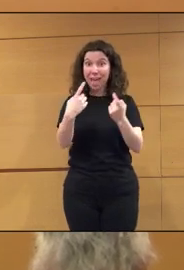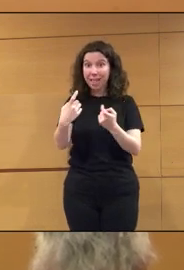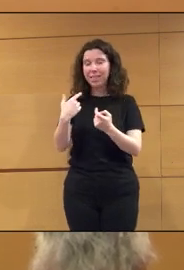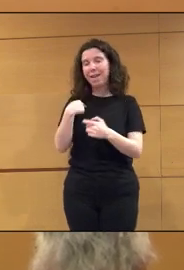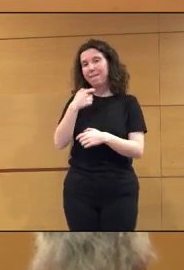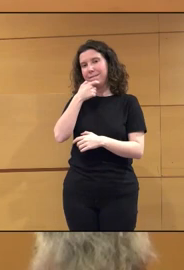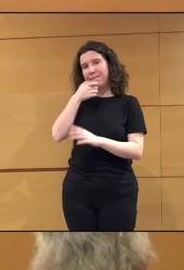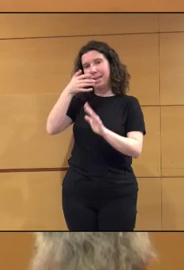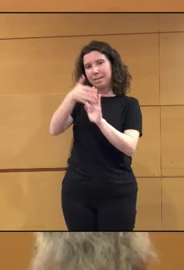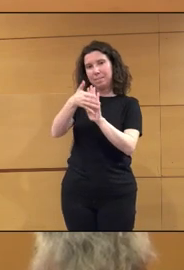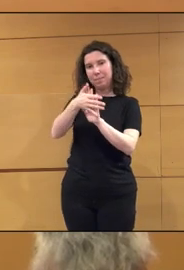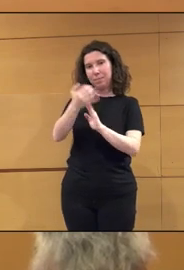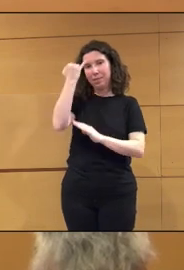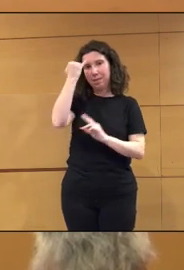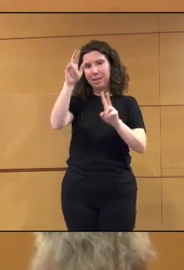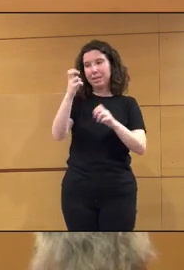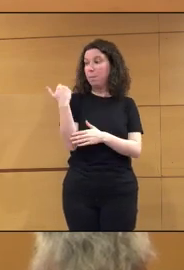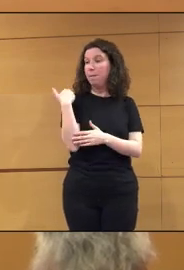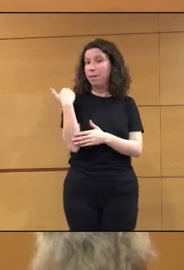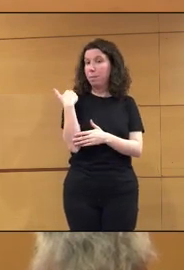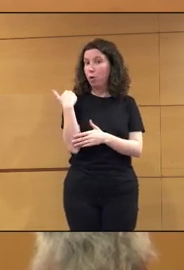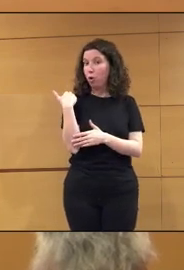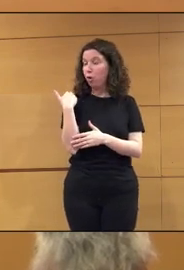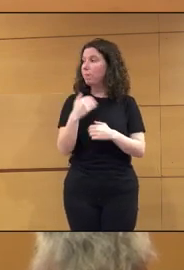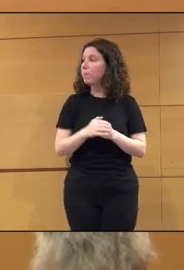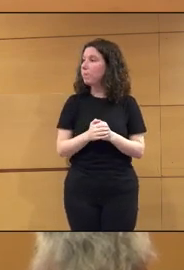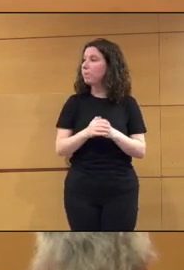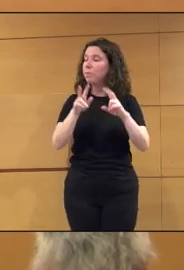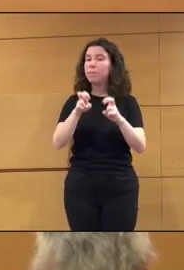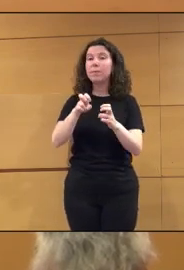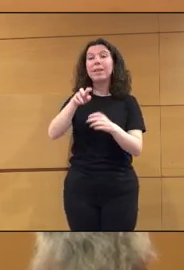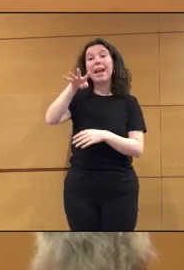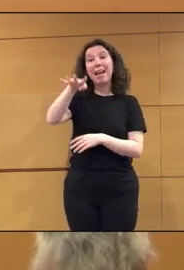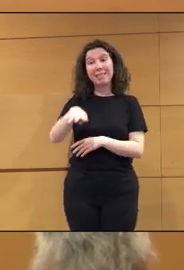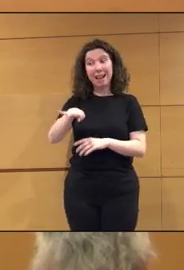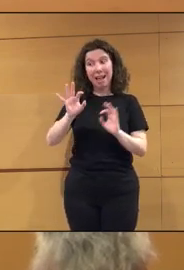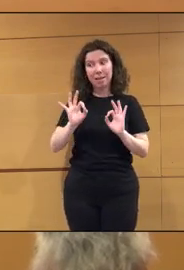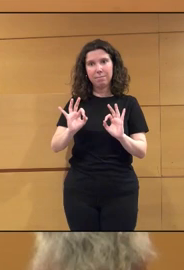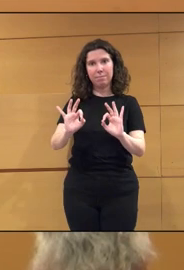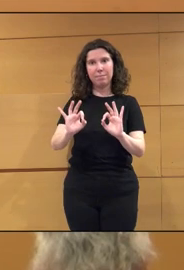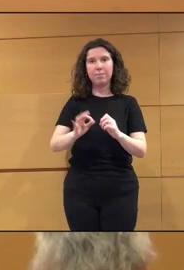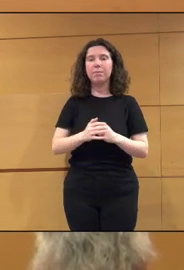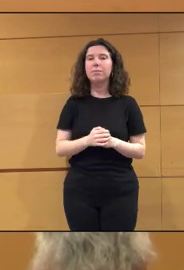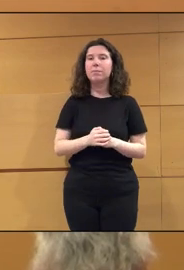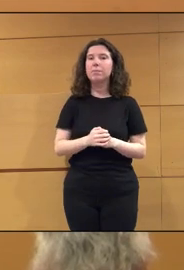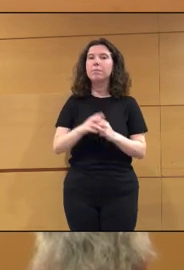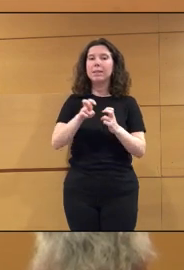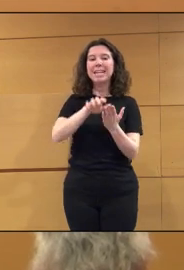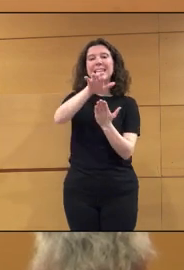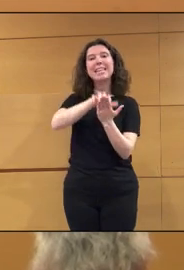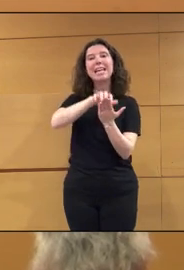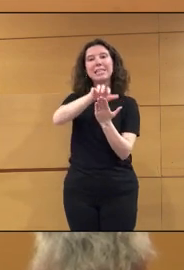fer fa poc per el català, en particular, per la simplificació de textos en